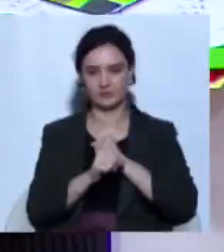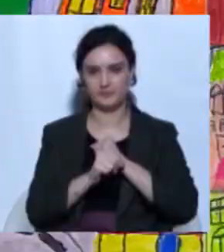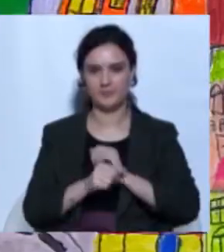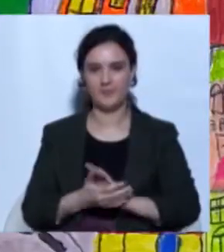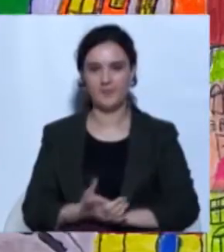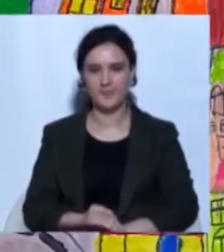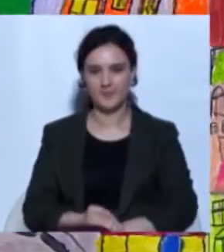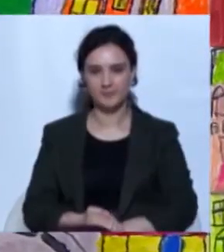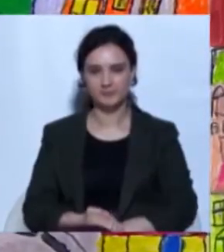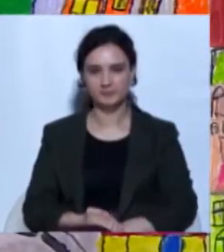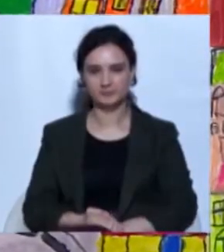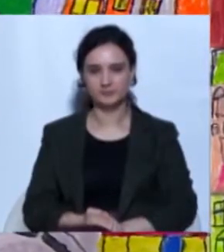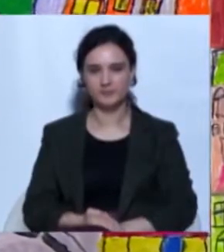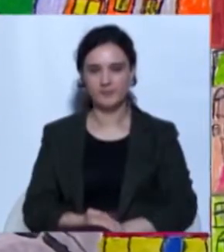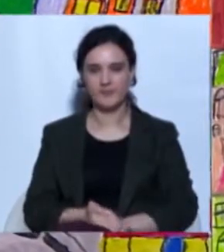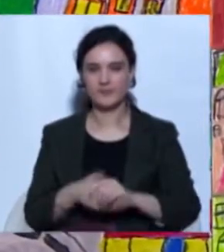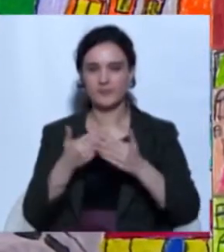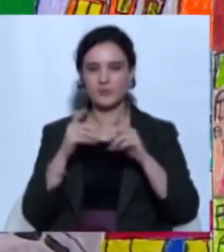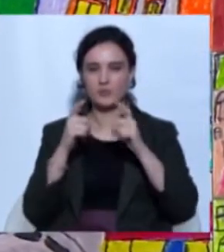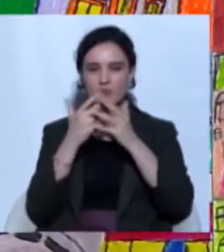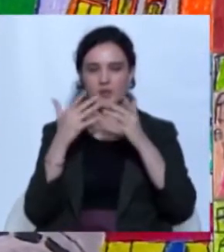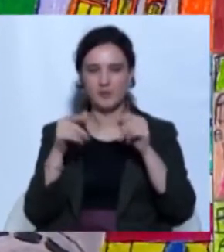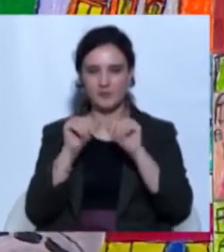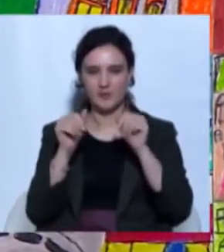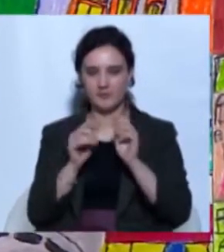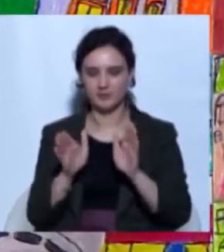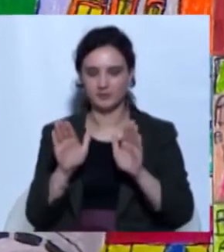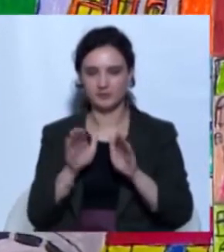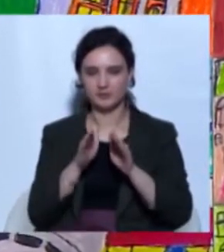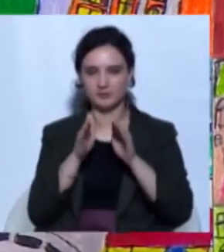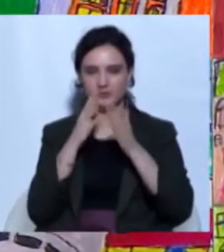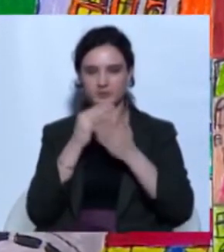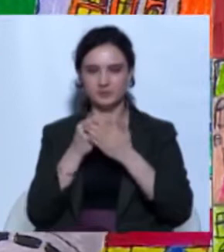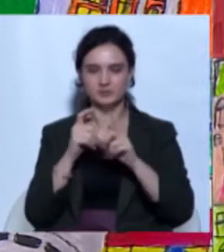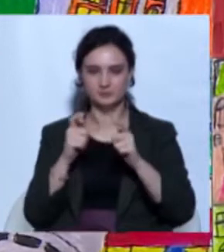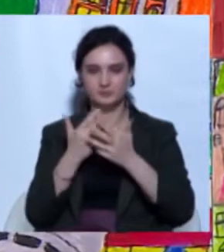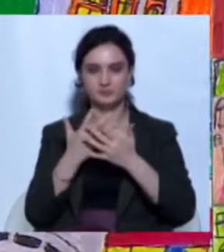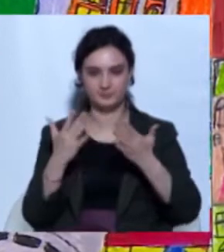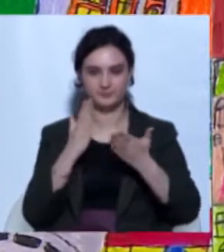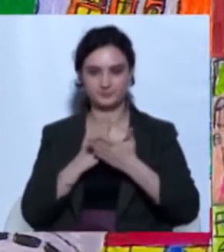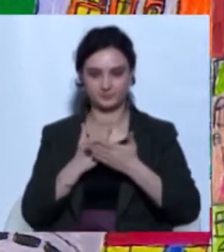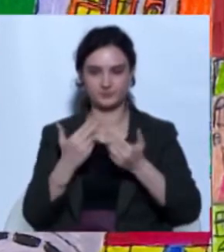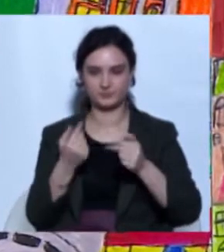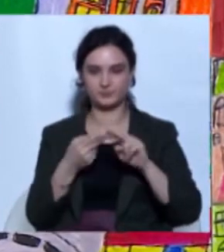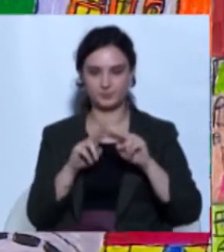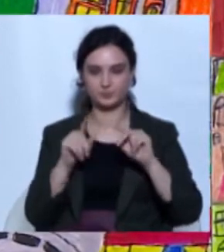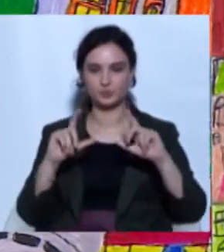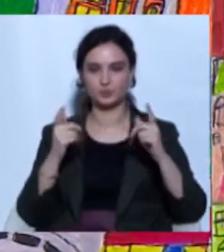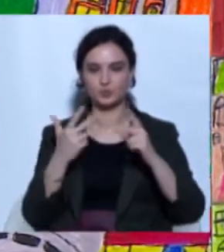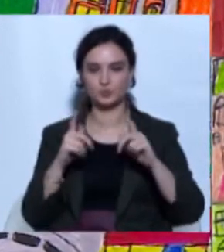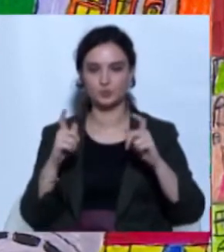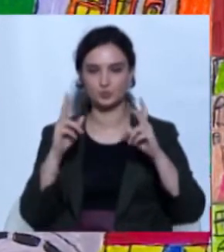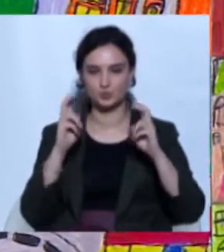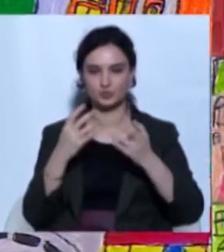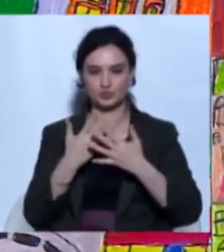ესეთი ჭურჭლის ფორმა მივცეთ ესეც ფორმა ყველა ჭურჭელს თავის ფორმა აქვს ხო ამ ჭურჭელს